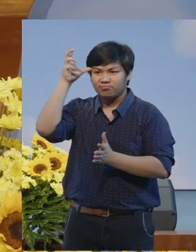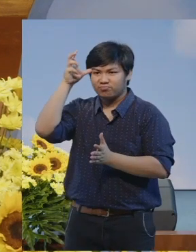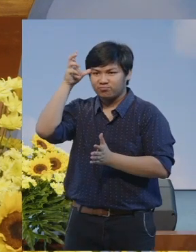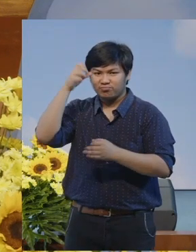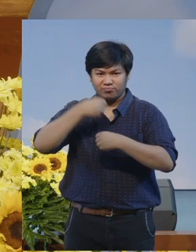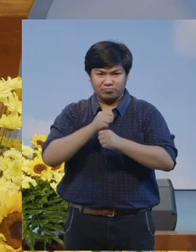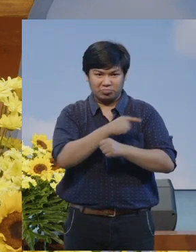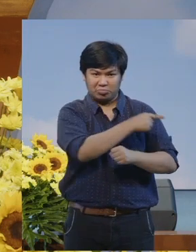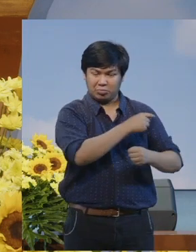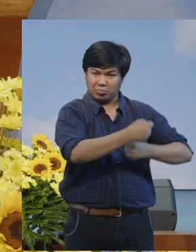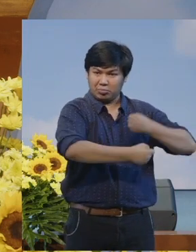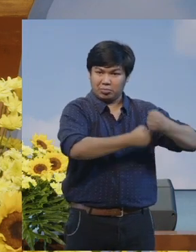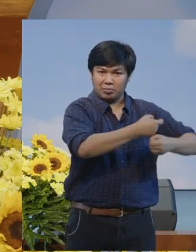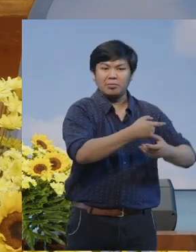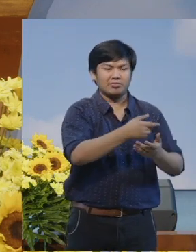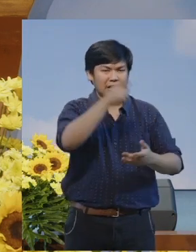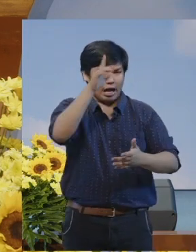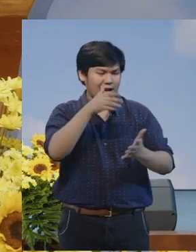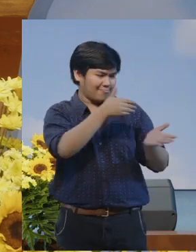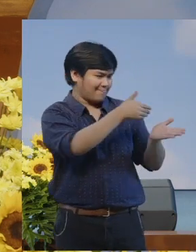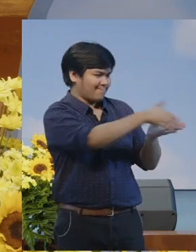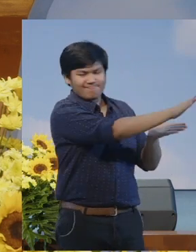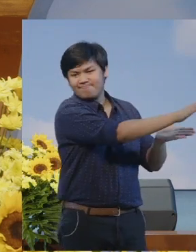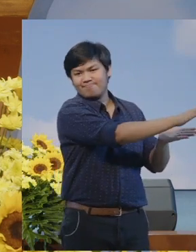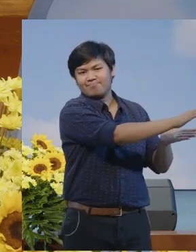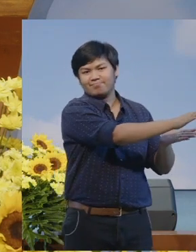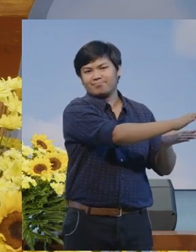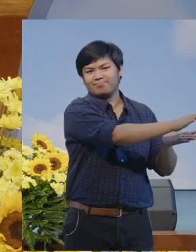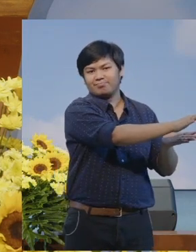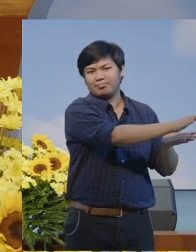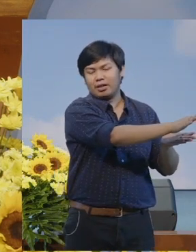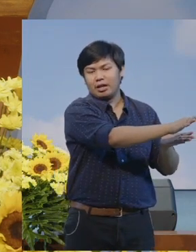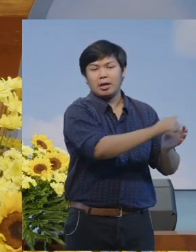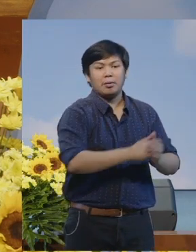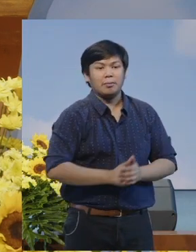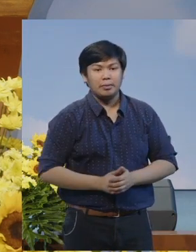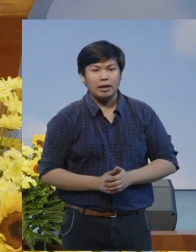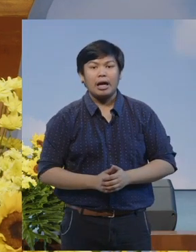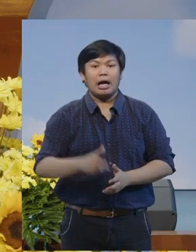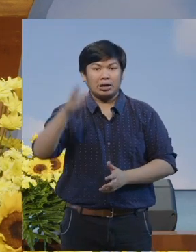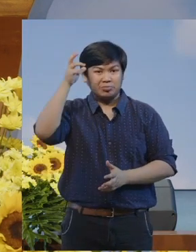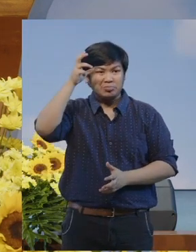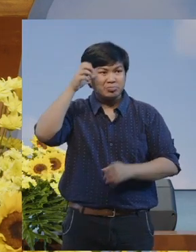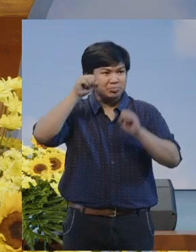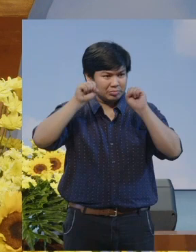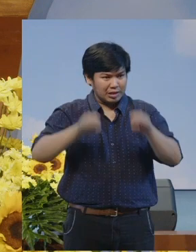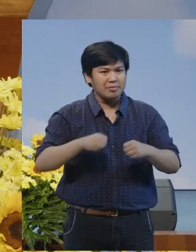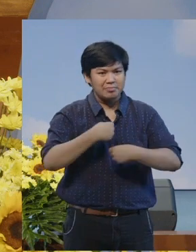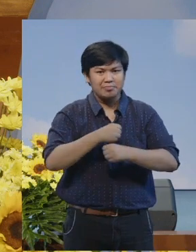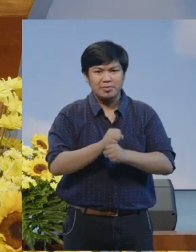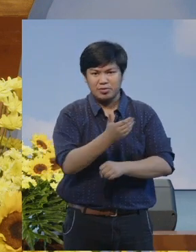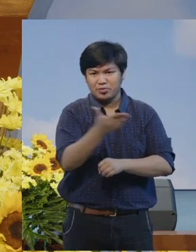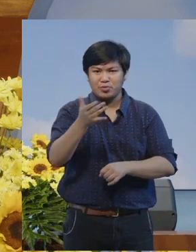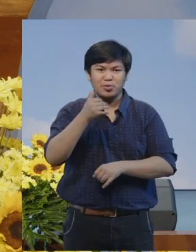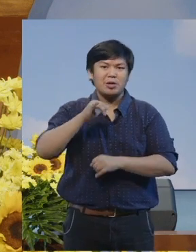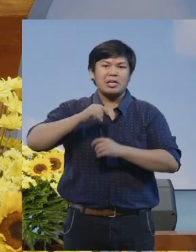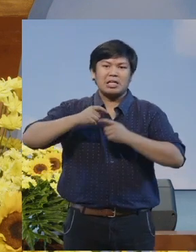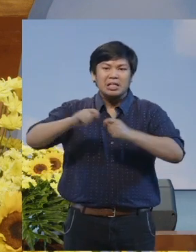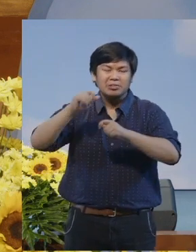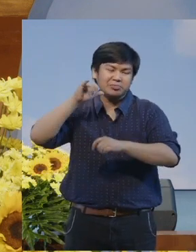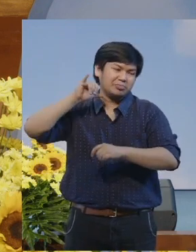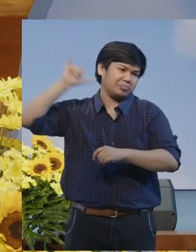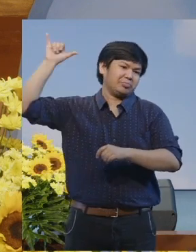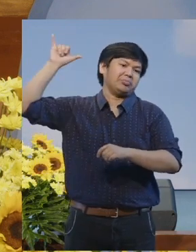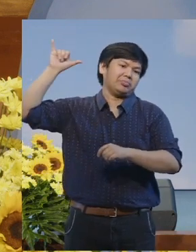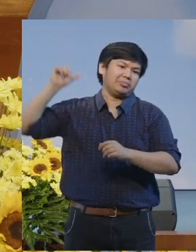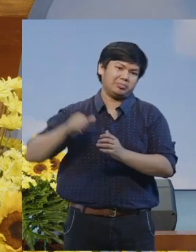at nagbibigay ng sakit doon sa batang iyon. Maari pong gawin ng mga demonyo yon. Maging sanhi